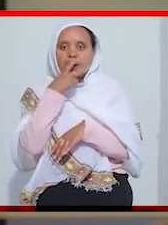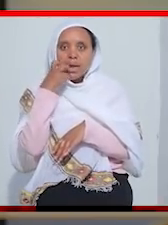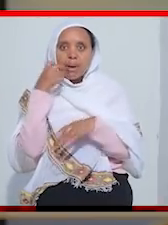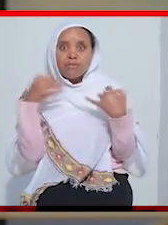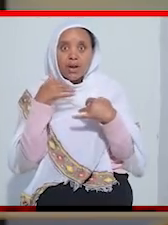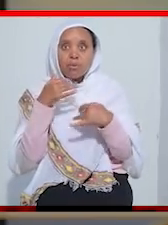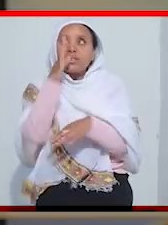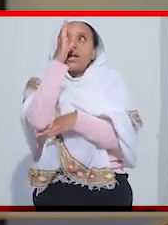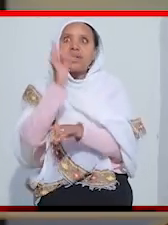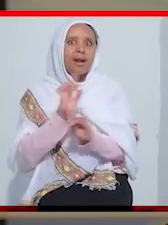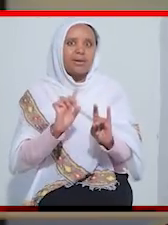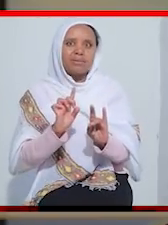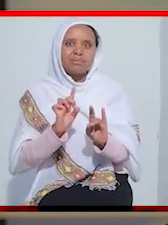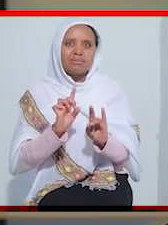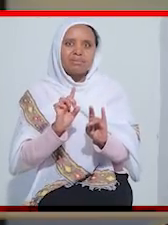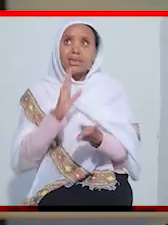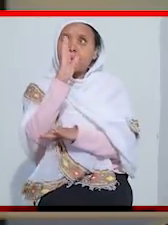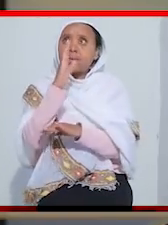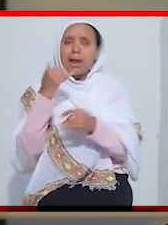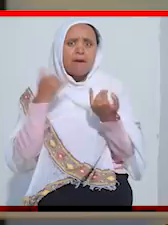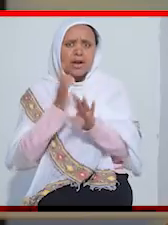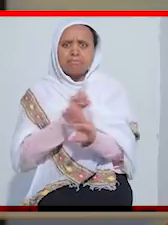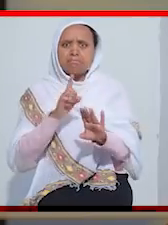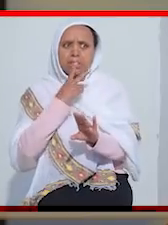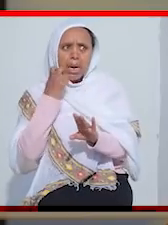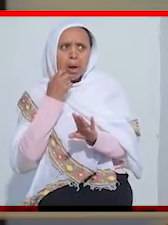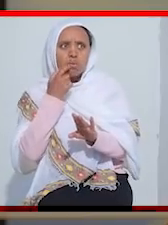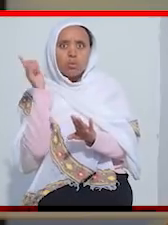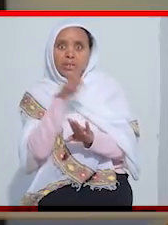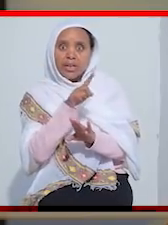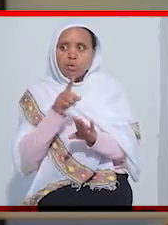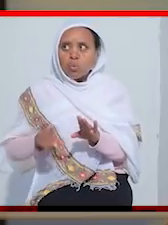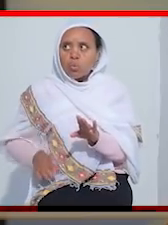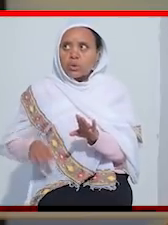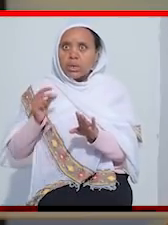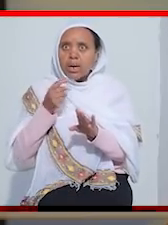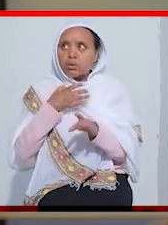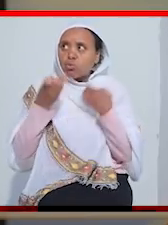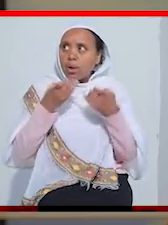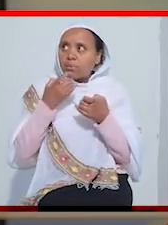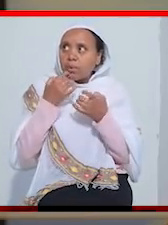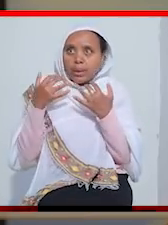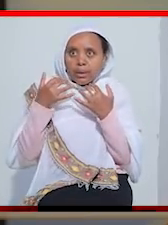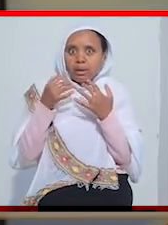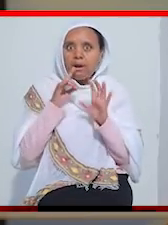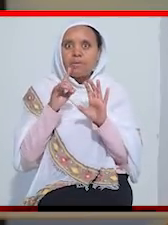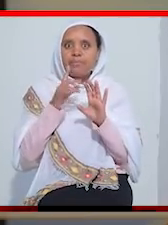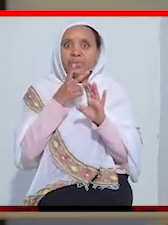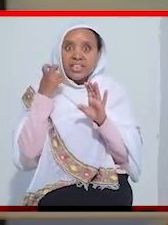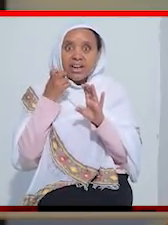ምክንያቱም ሌባ የሚፈራ እግዚአብሔርን አይደለም፣ እግዚአብሔርን አይደለም የሚፈራው። እሰርቃለሁ ብሎ ሲሄድ ውሻው ይጮህብኛል ብሎ ነው